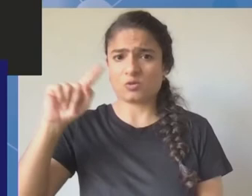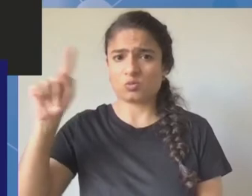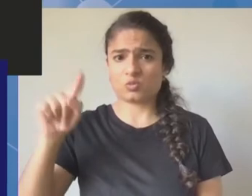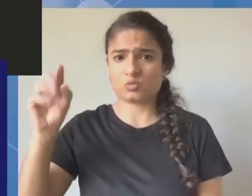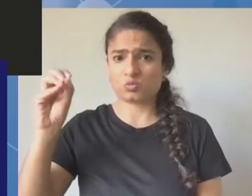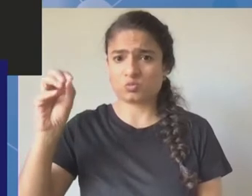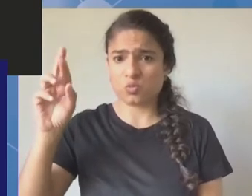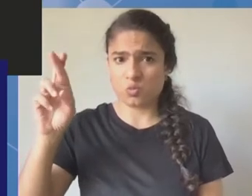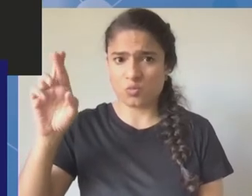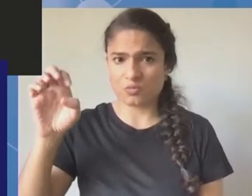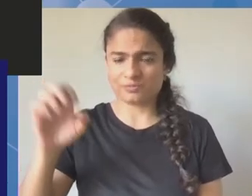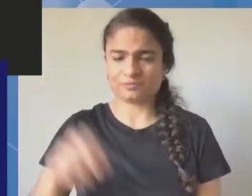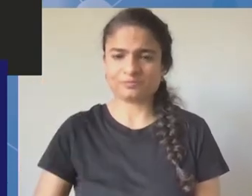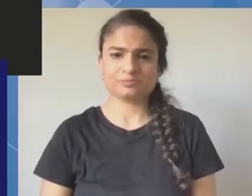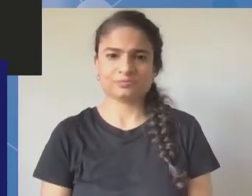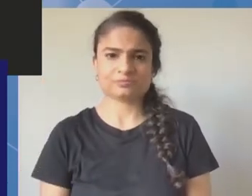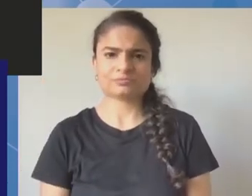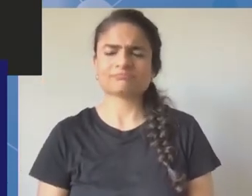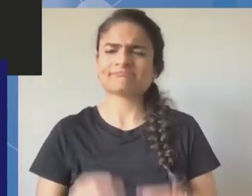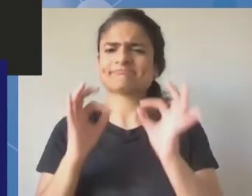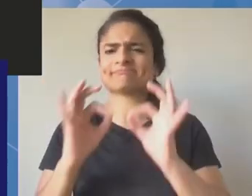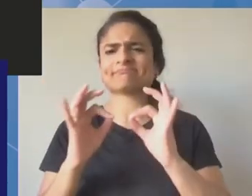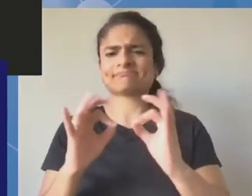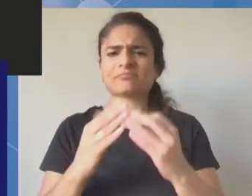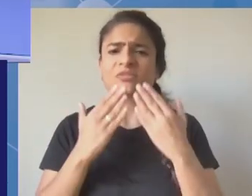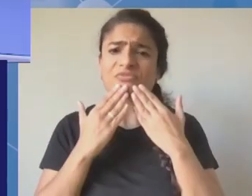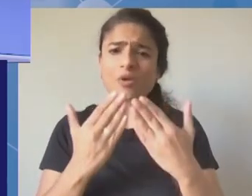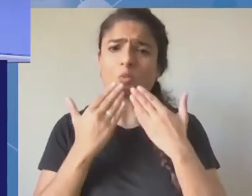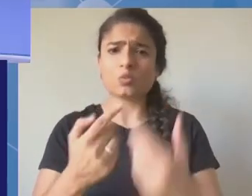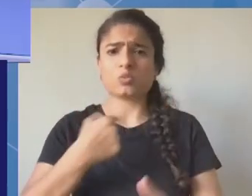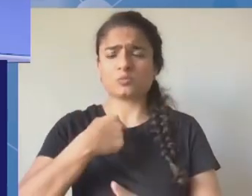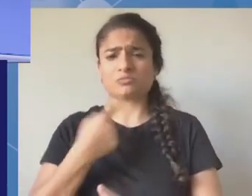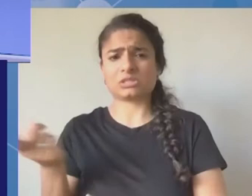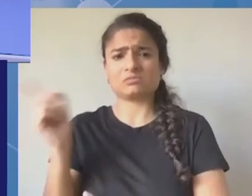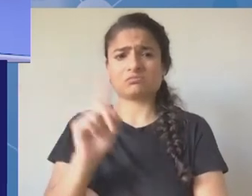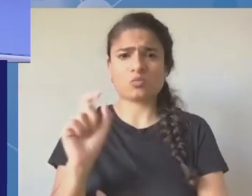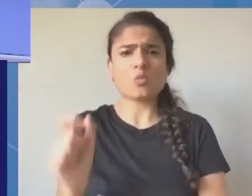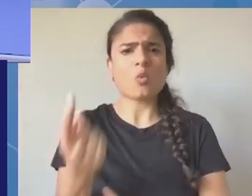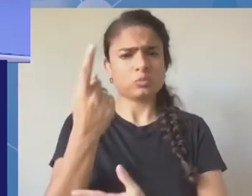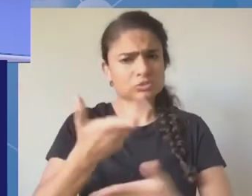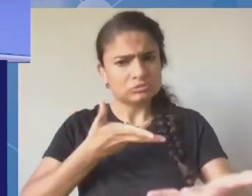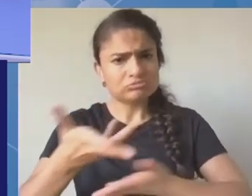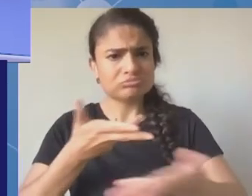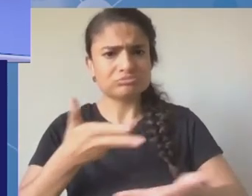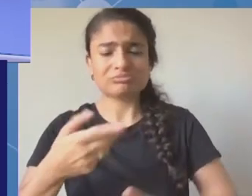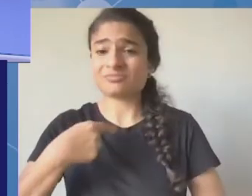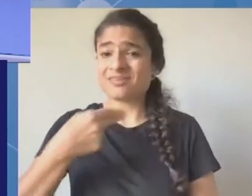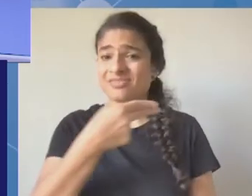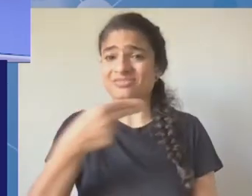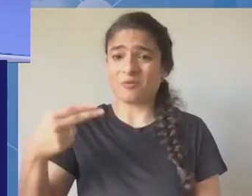Fred， 我在加纳和大家连线。我是一个